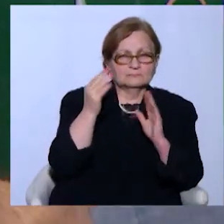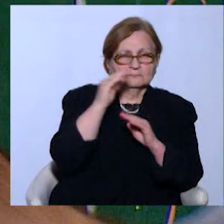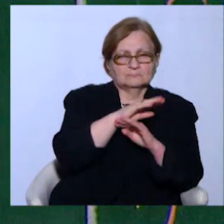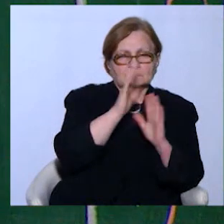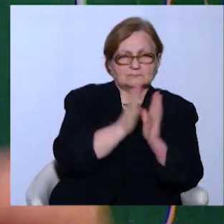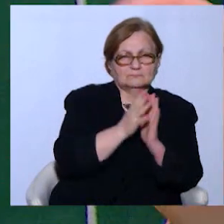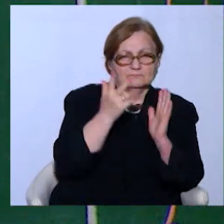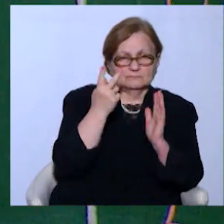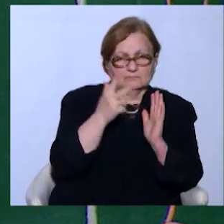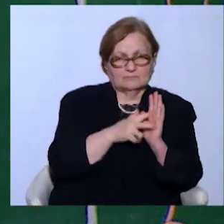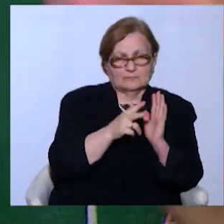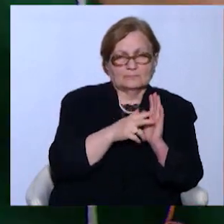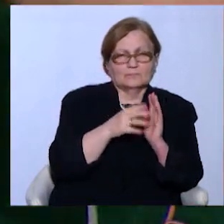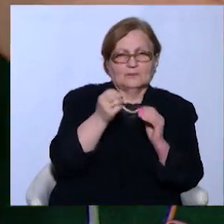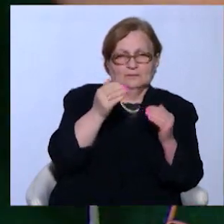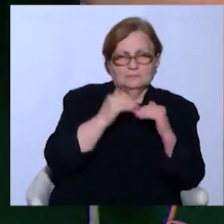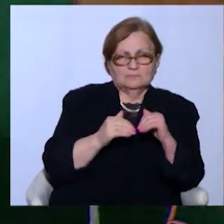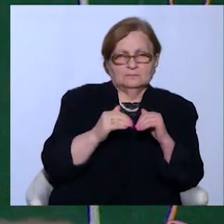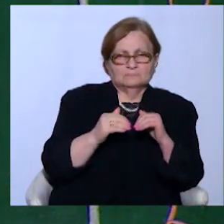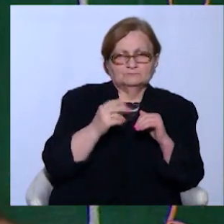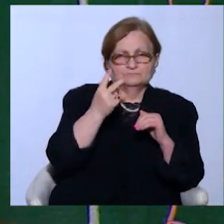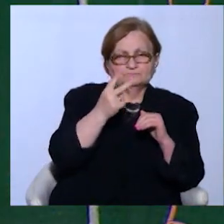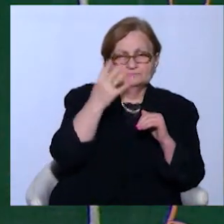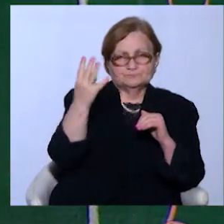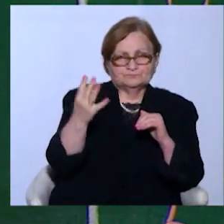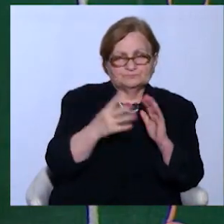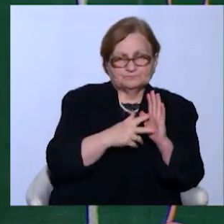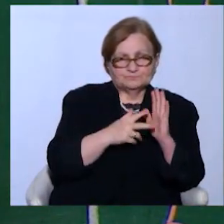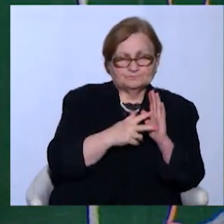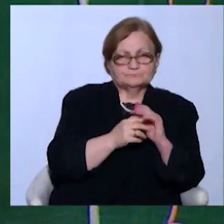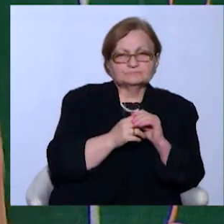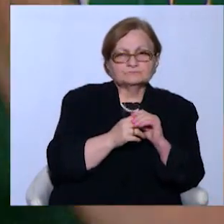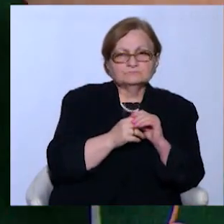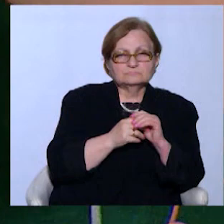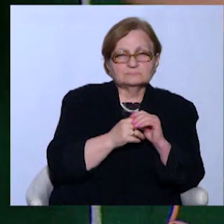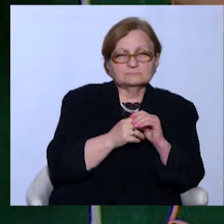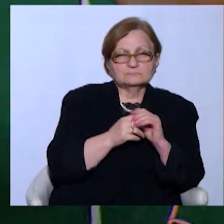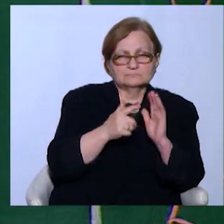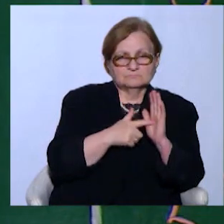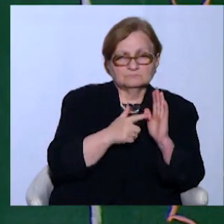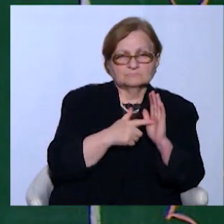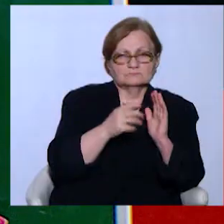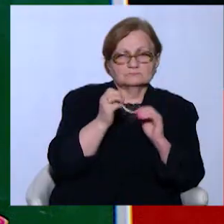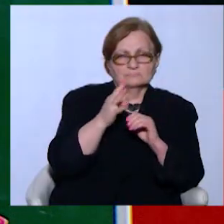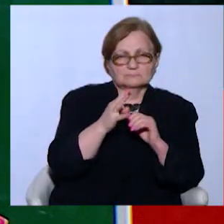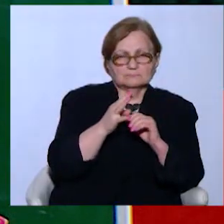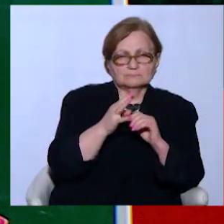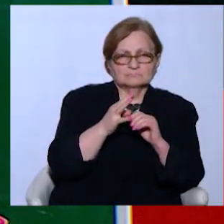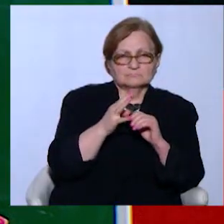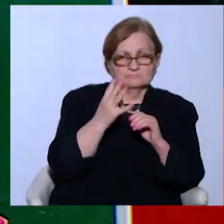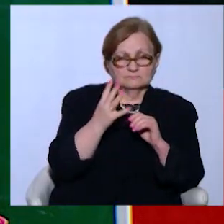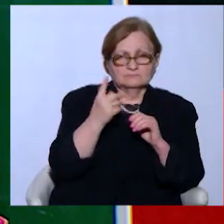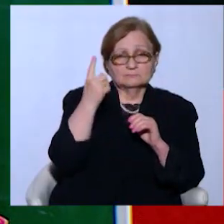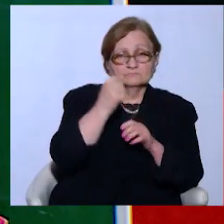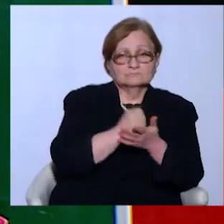8. ვაგრძელებთ. 2-ჯერ 4 8, 2-ჯერ 7 14, 4-ს წერტ